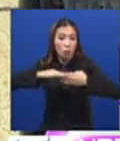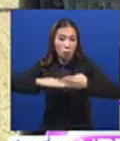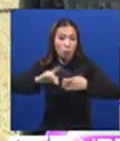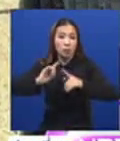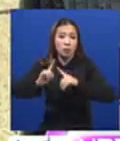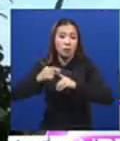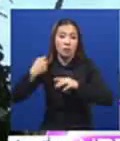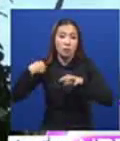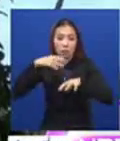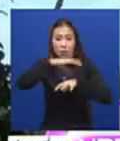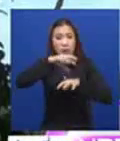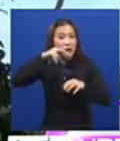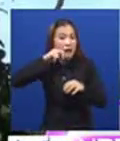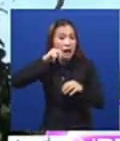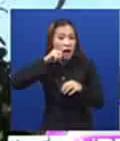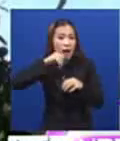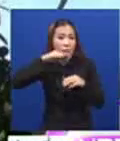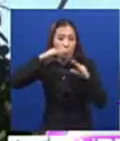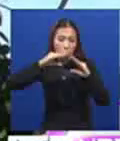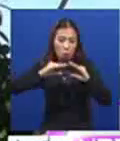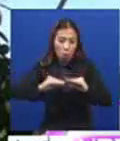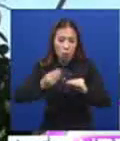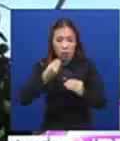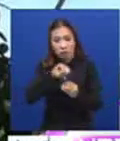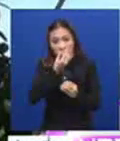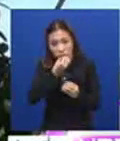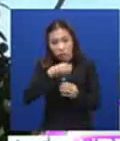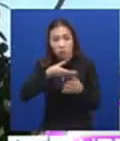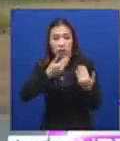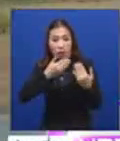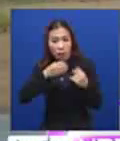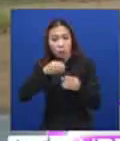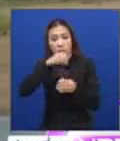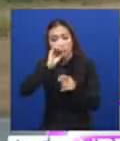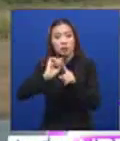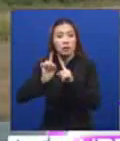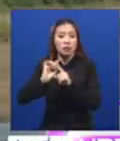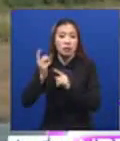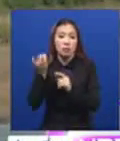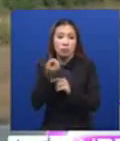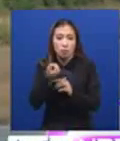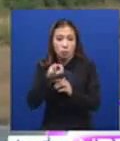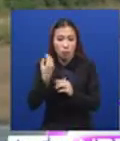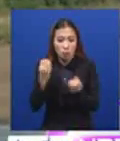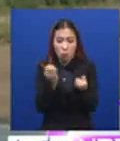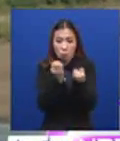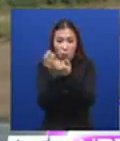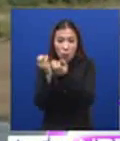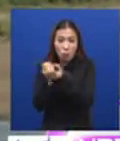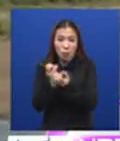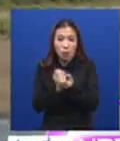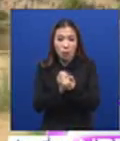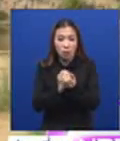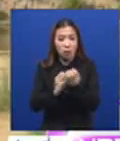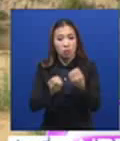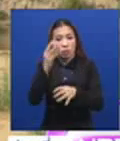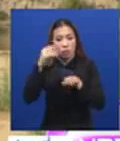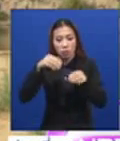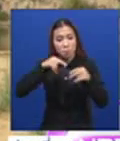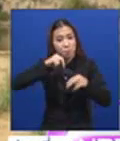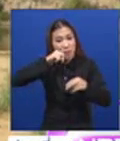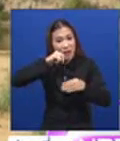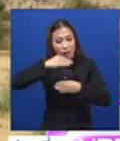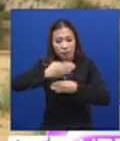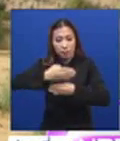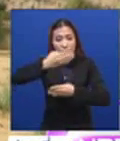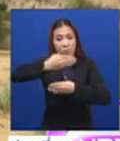ลเพื่อกัดเก็บน้ำไว้ใช้สำหรบ อุปโคริโภค และรัษา ระบบนิเวทส่งพนให้พื้นที่ใต้ฝายโดยเฉพาะแ่น้ำจ